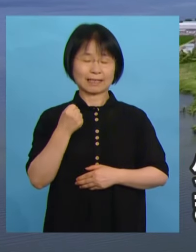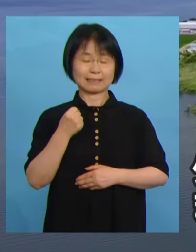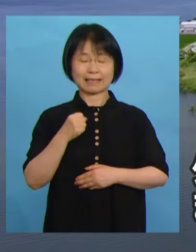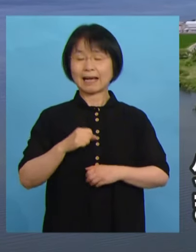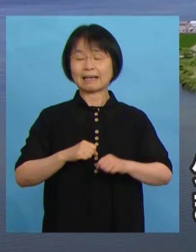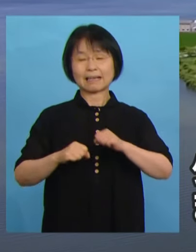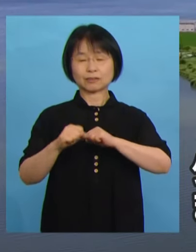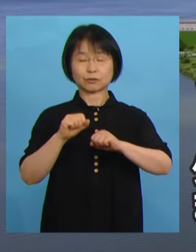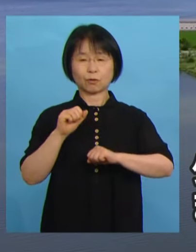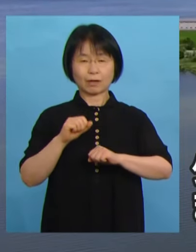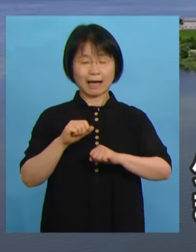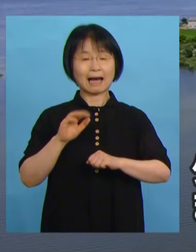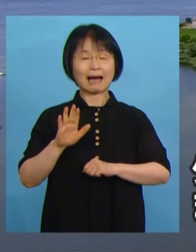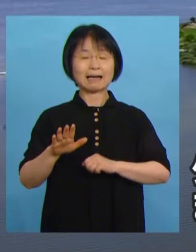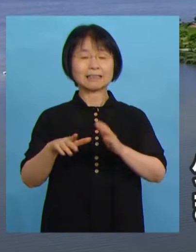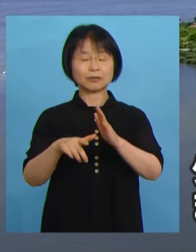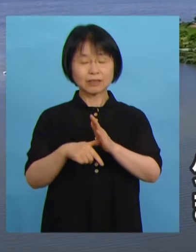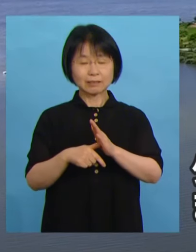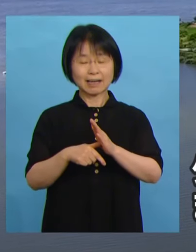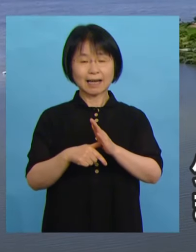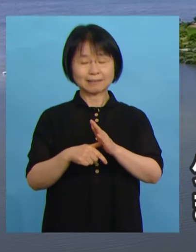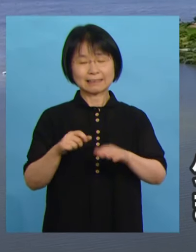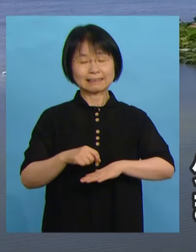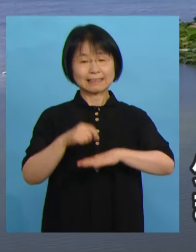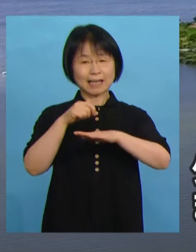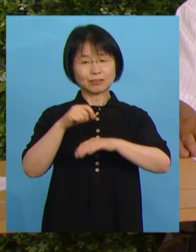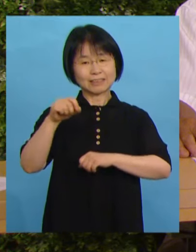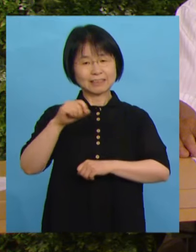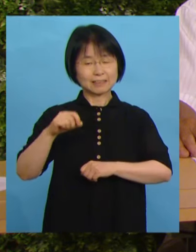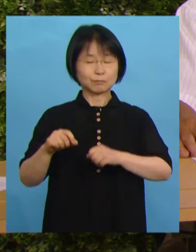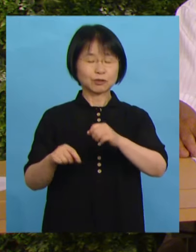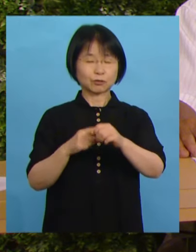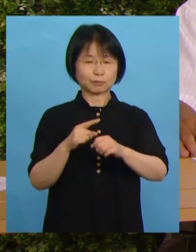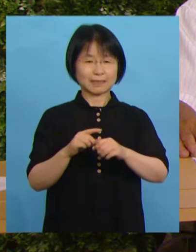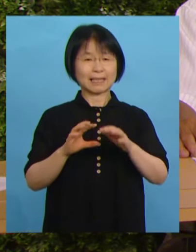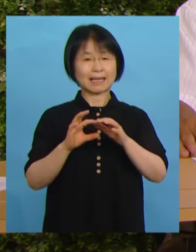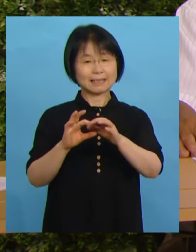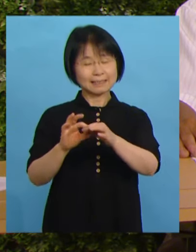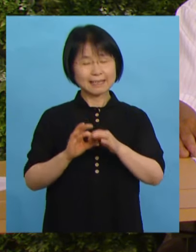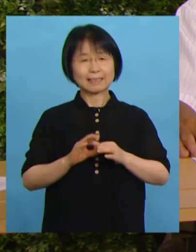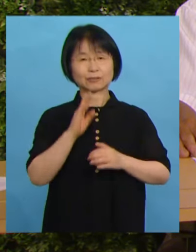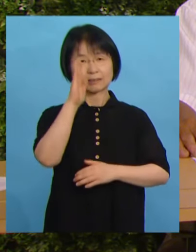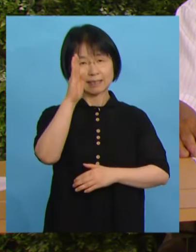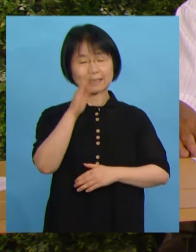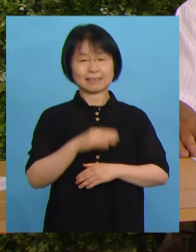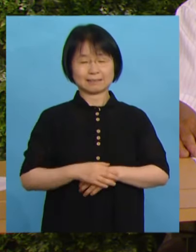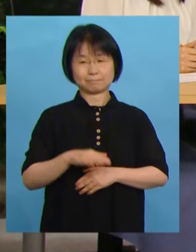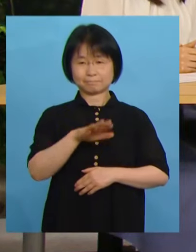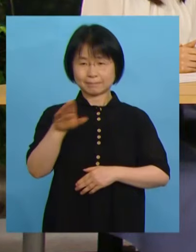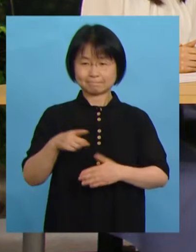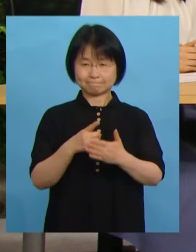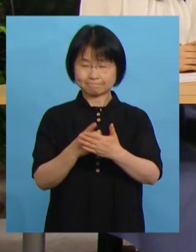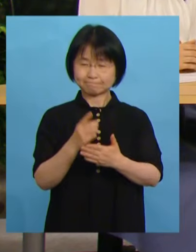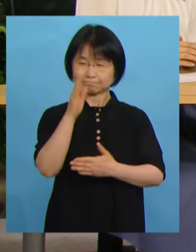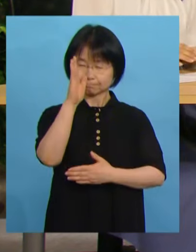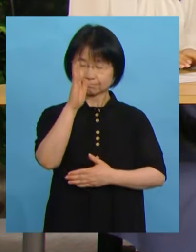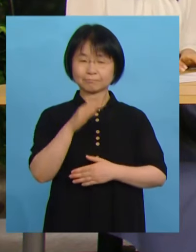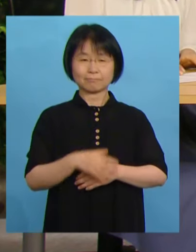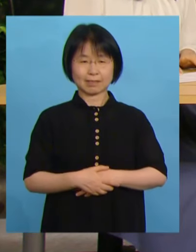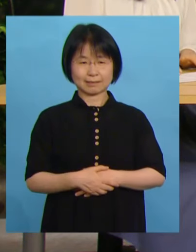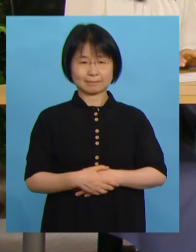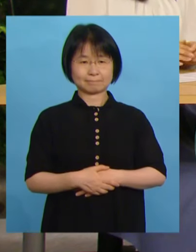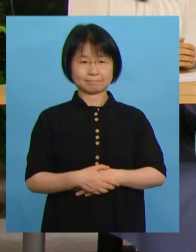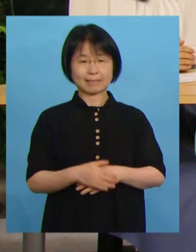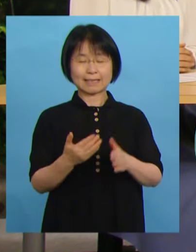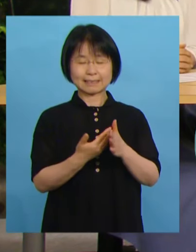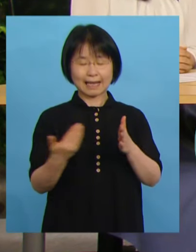ましたら、まずは気軽に事務局まで連絡してください。皆さんの参加をお願いします。 前半